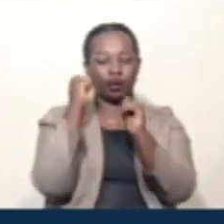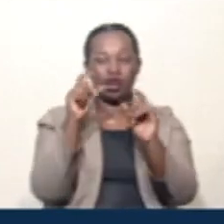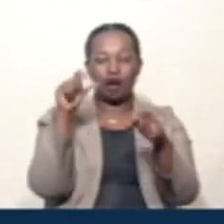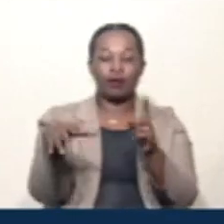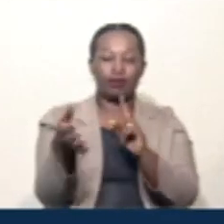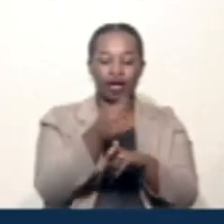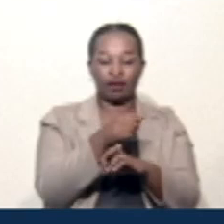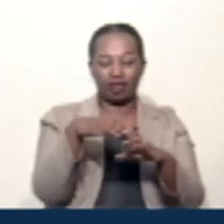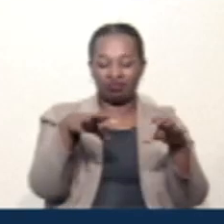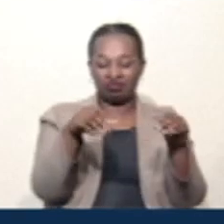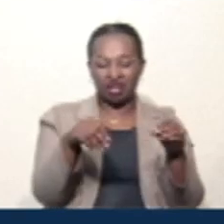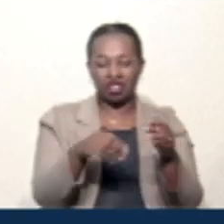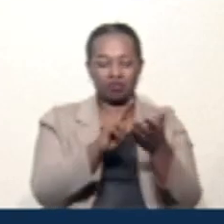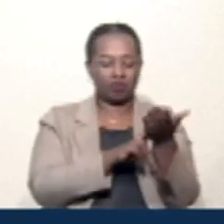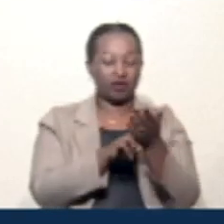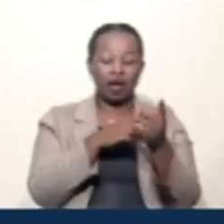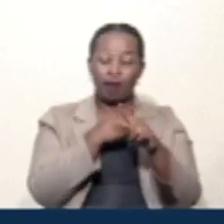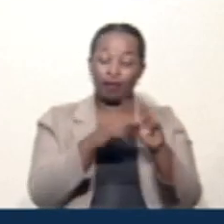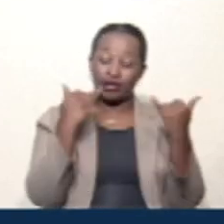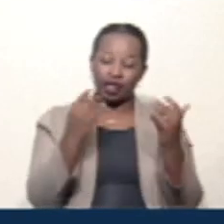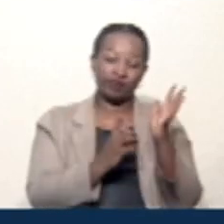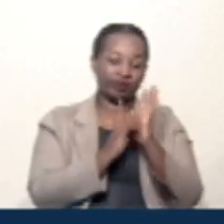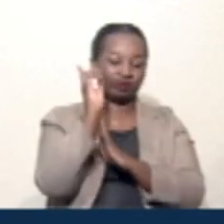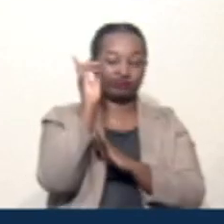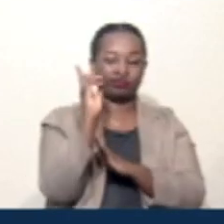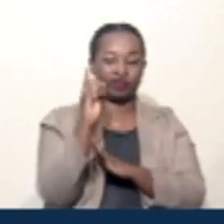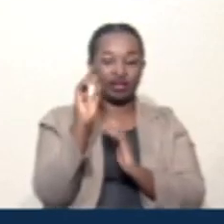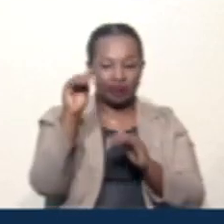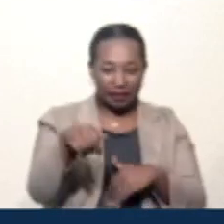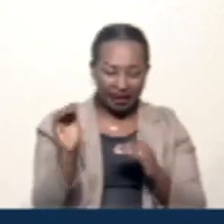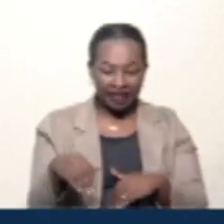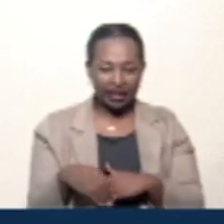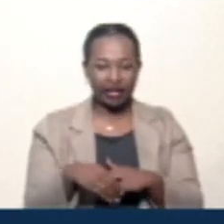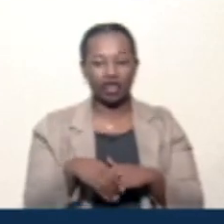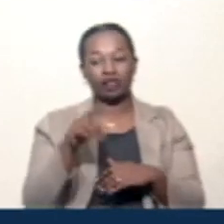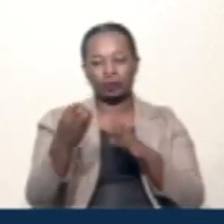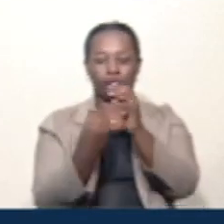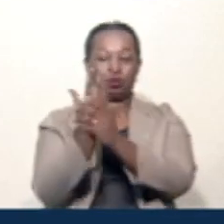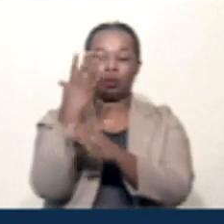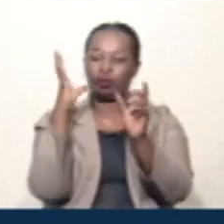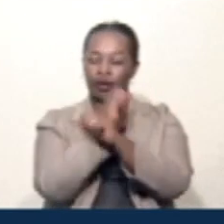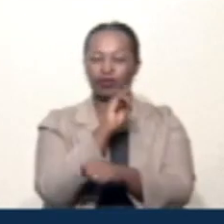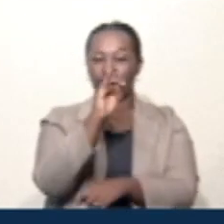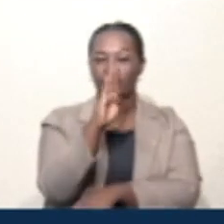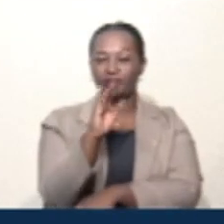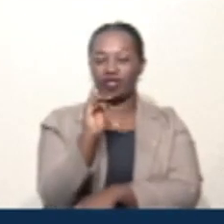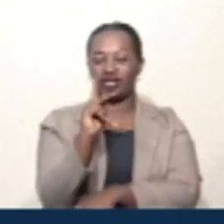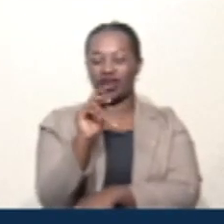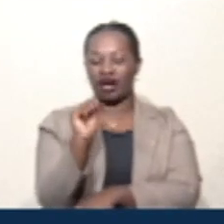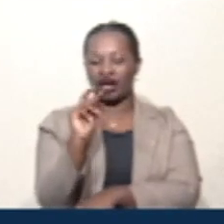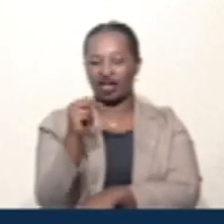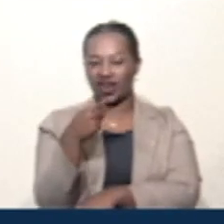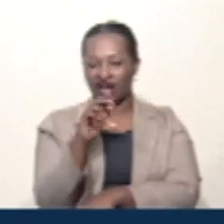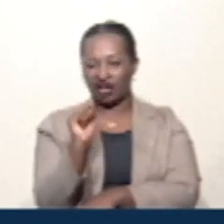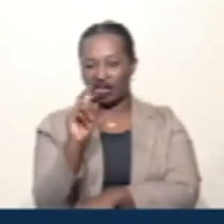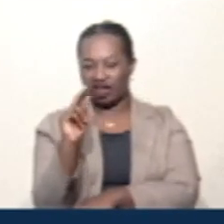ubwatsi bwo kubuhisha. Ariko uko iterambere ryagiye riza, twagiye bahinga ibikangaga birabura, ubunyundo burabura, na bya byatsi